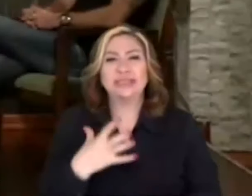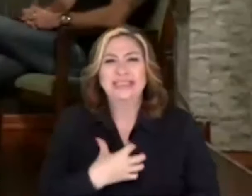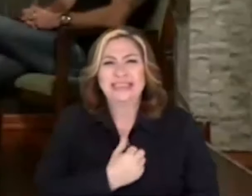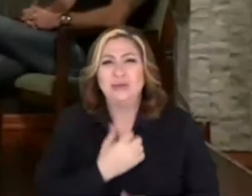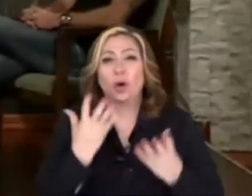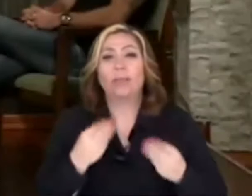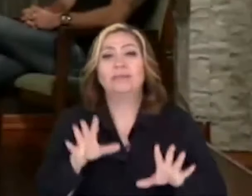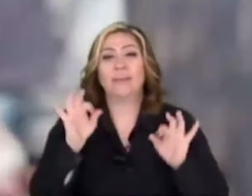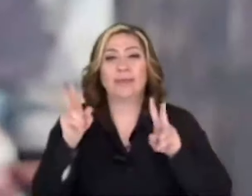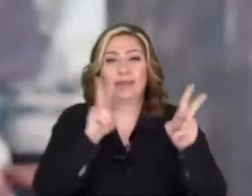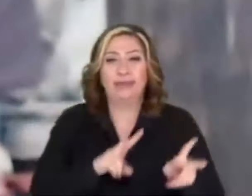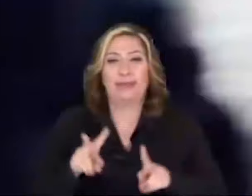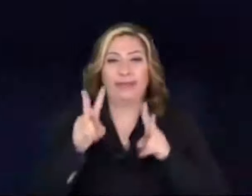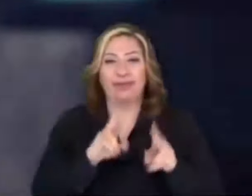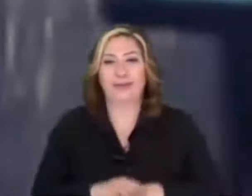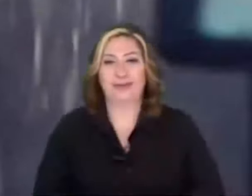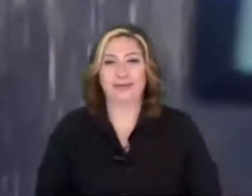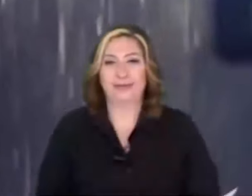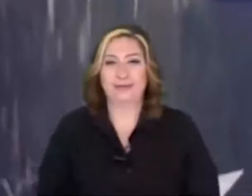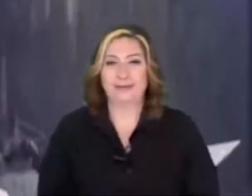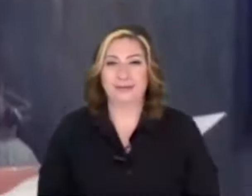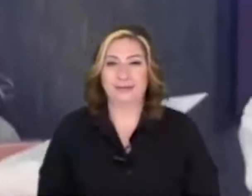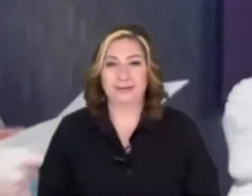sıkıcı olmaz mısın hep aynı olsan?